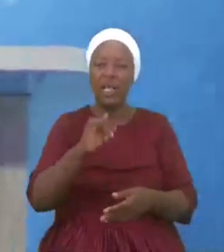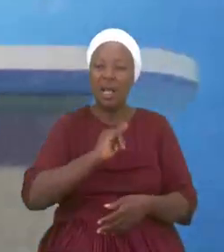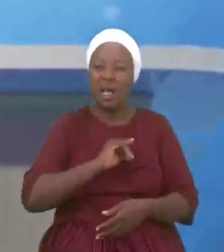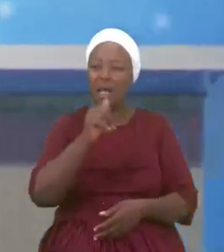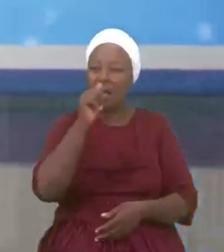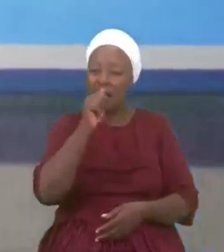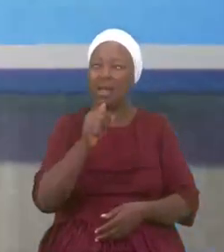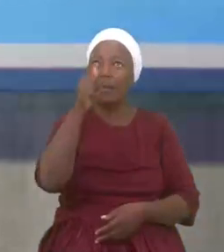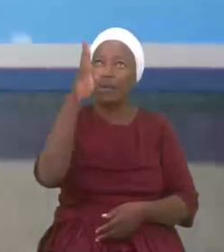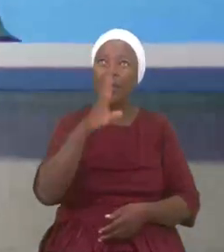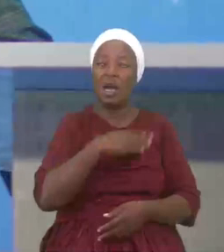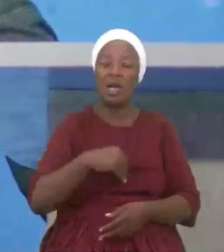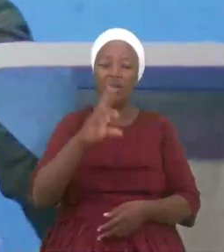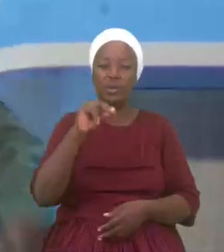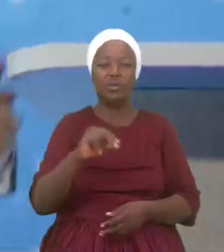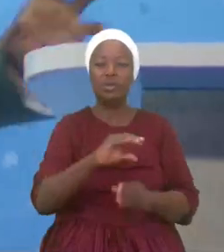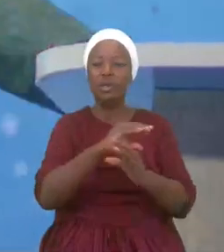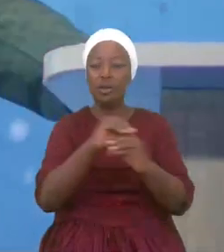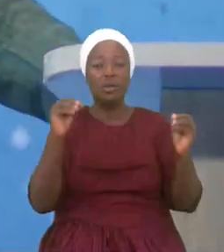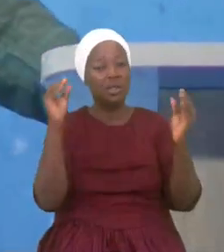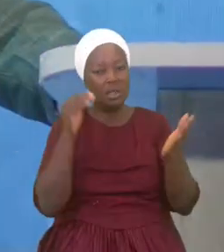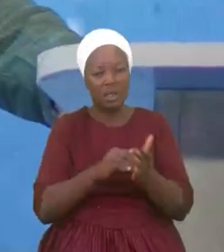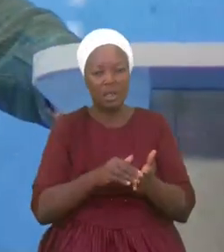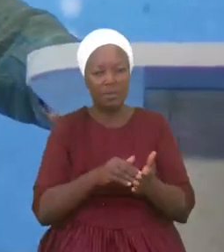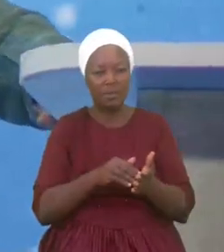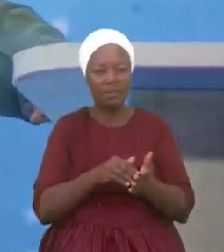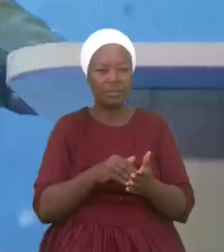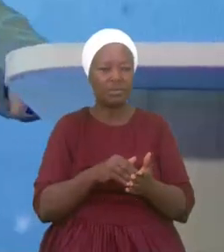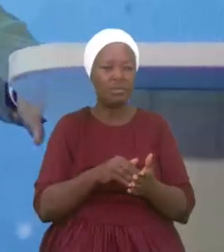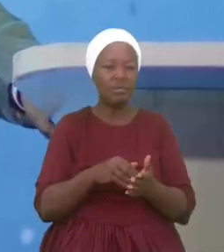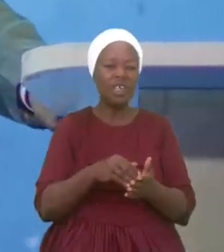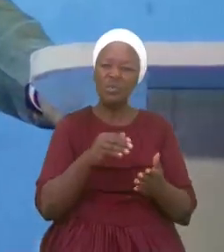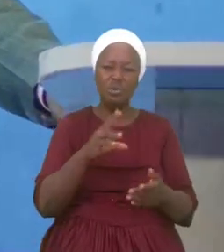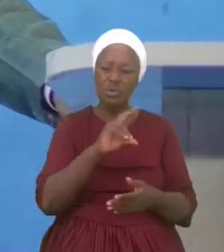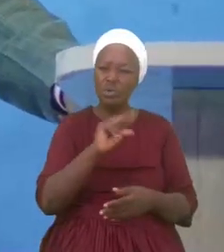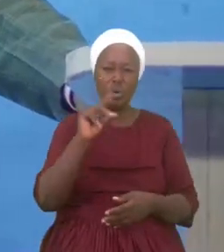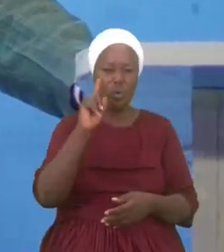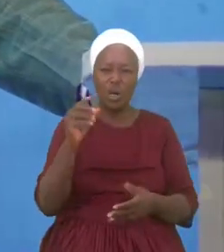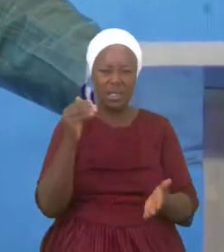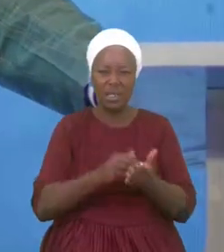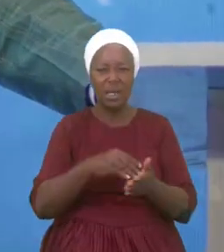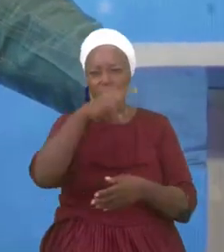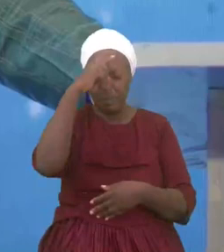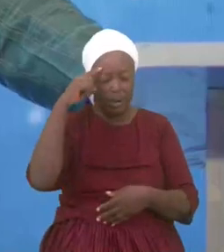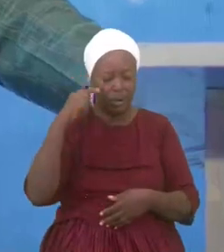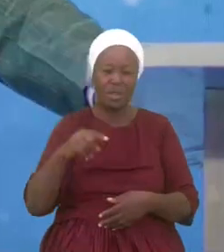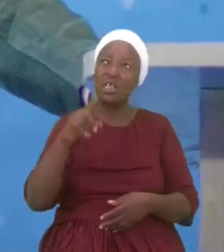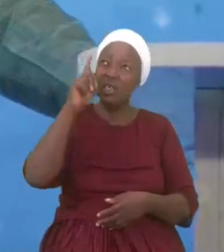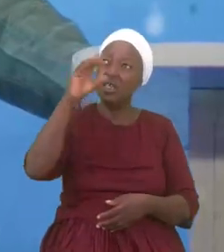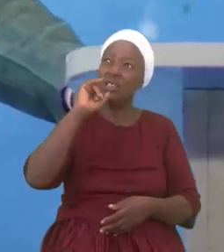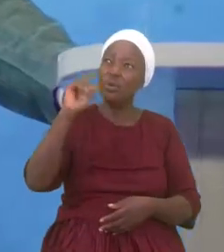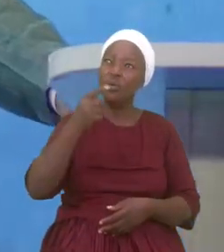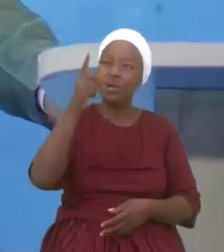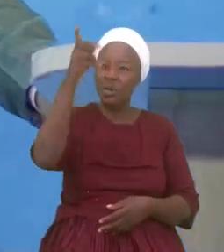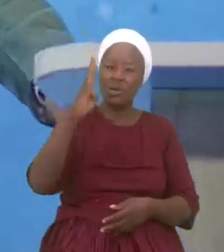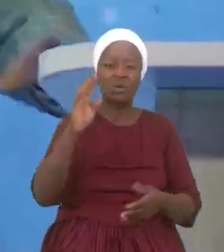Dieu et il n'y en a point d'autres car je suis Dieu et il